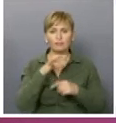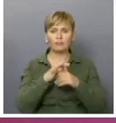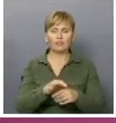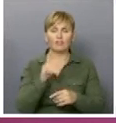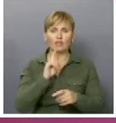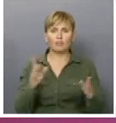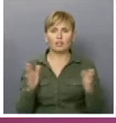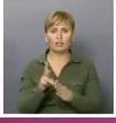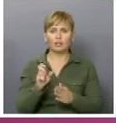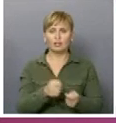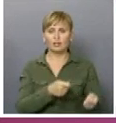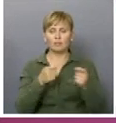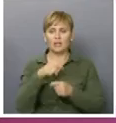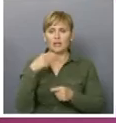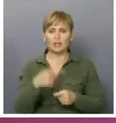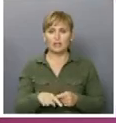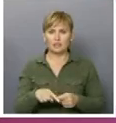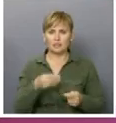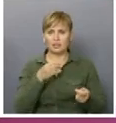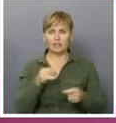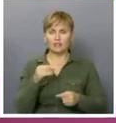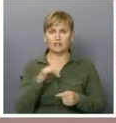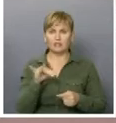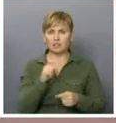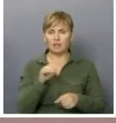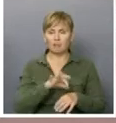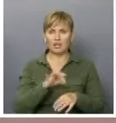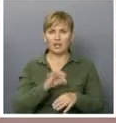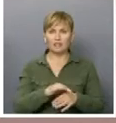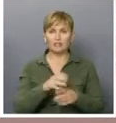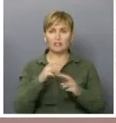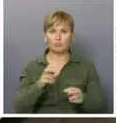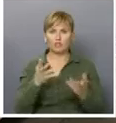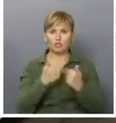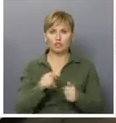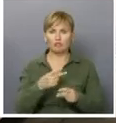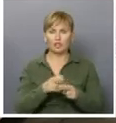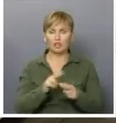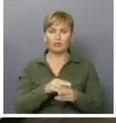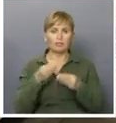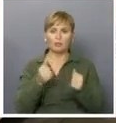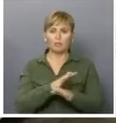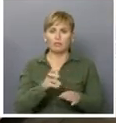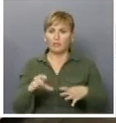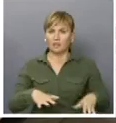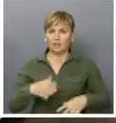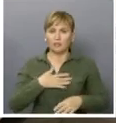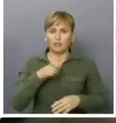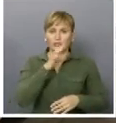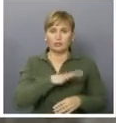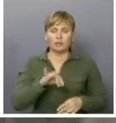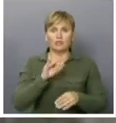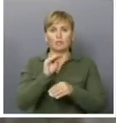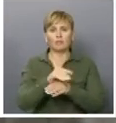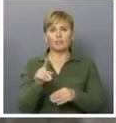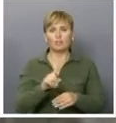временные ограничения на поставку российской продукции из-за вспышки сибирской язвы. Эксперты считают, что это не повлияет на рынок нашей страны. И